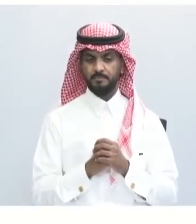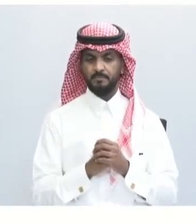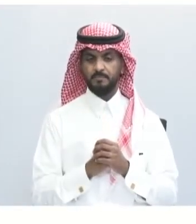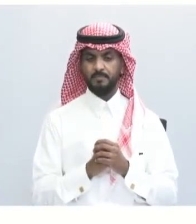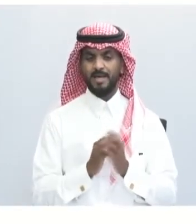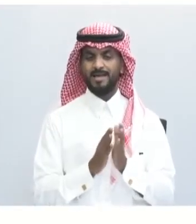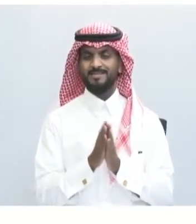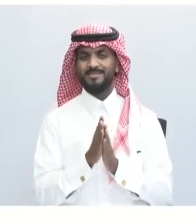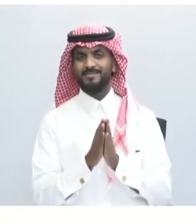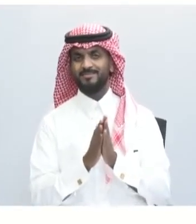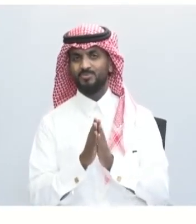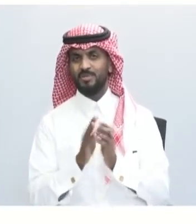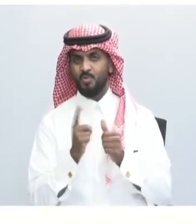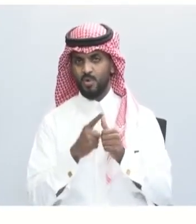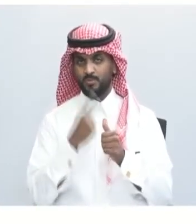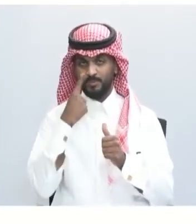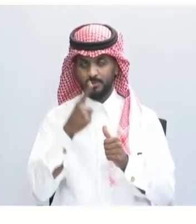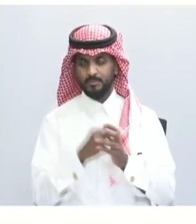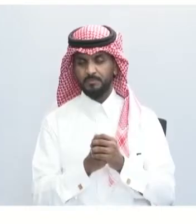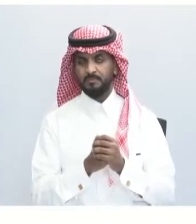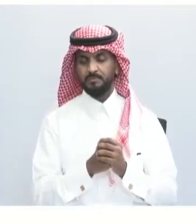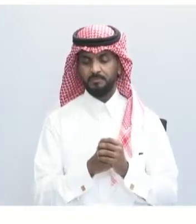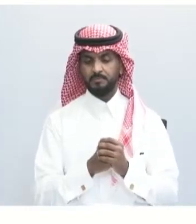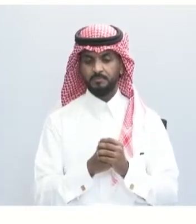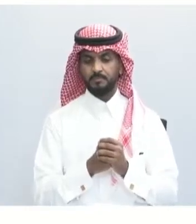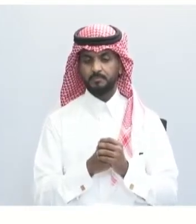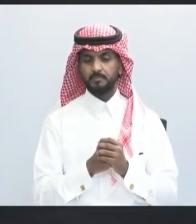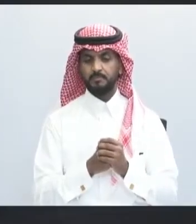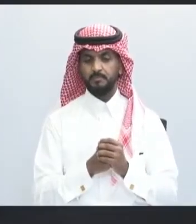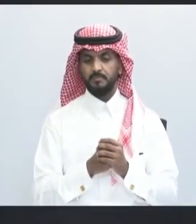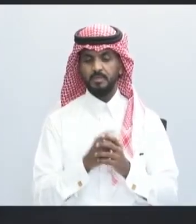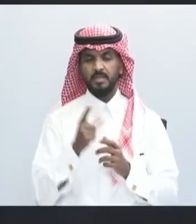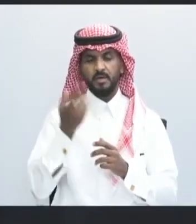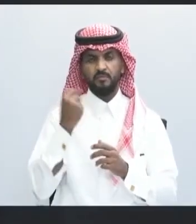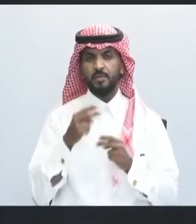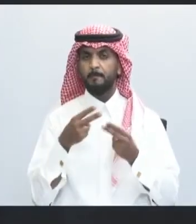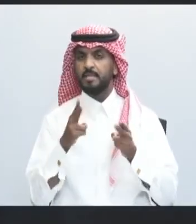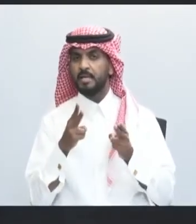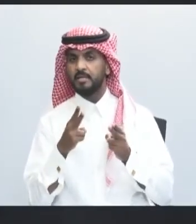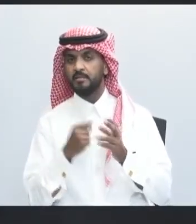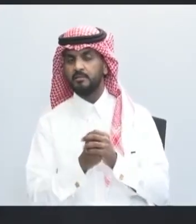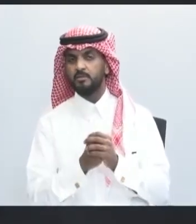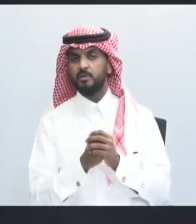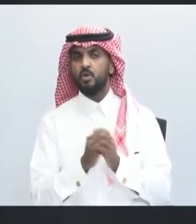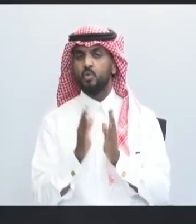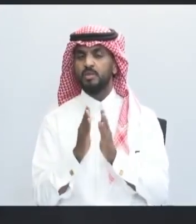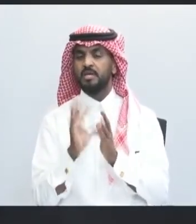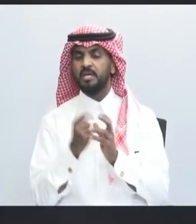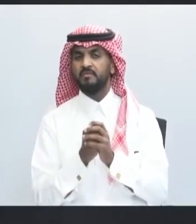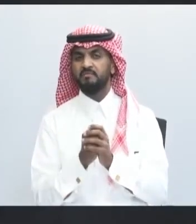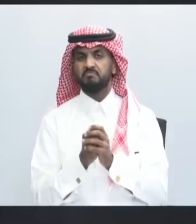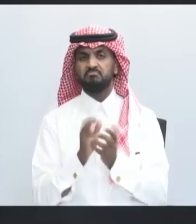غسل اليدين رائعون فصل اليدين تعرفنا في بدايه الوحده كيف نقوم بغسل